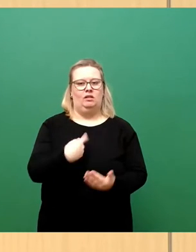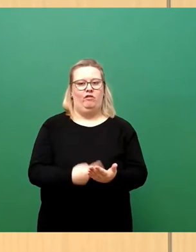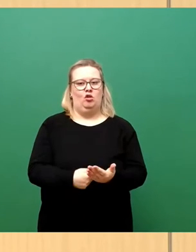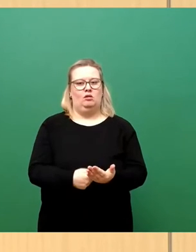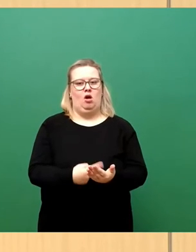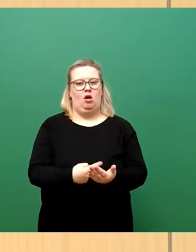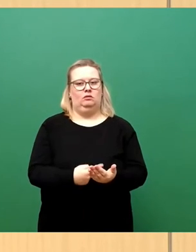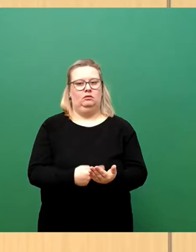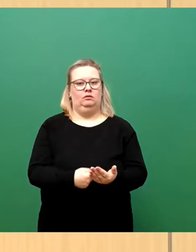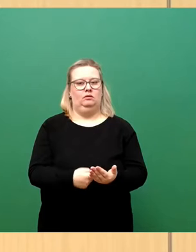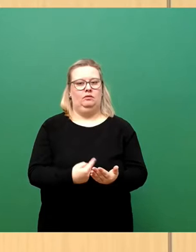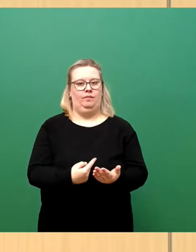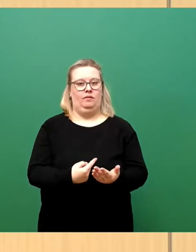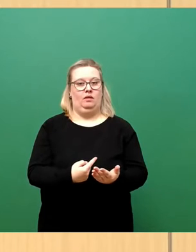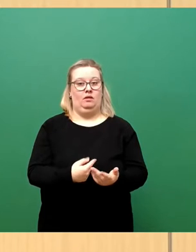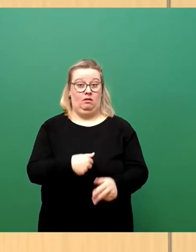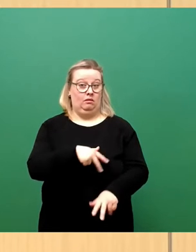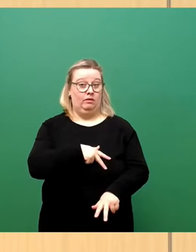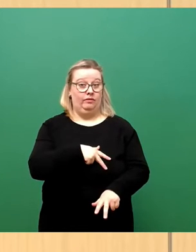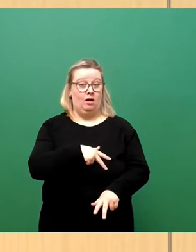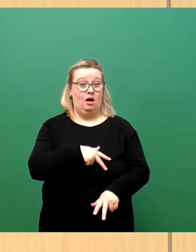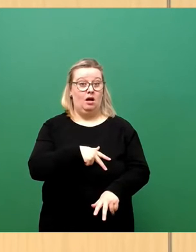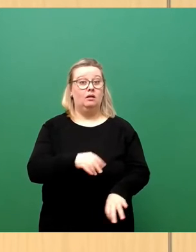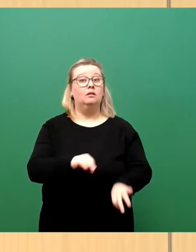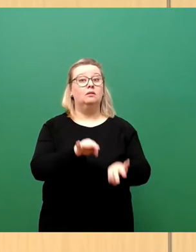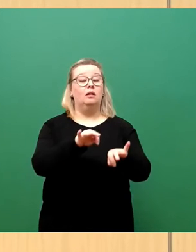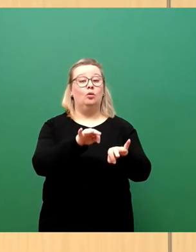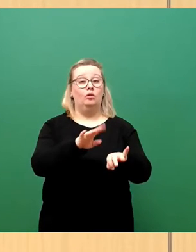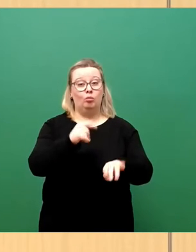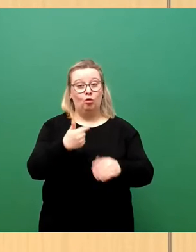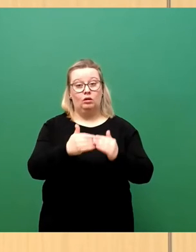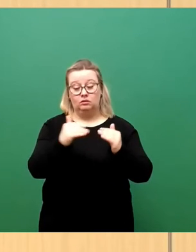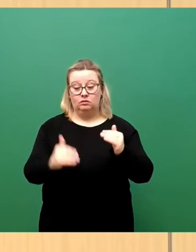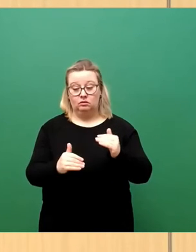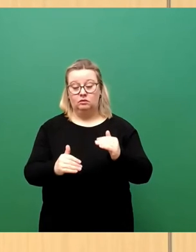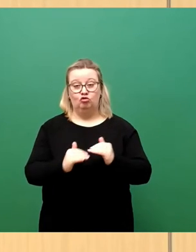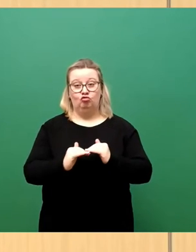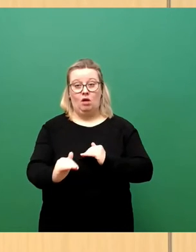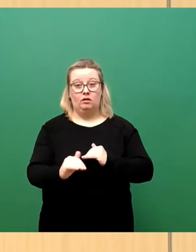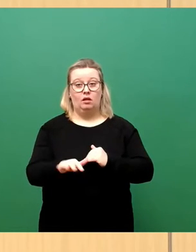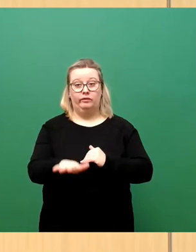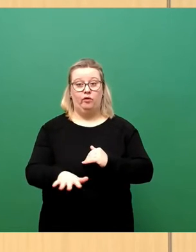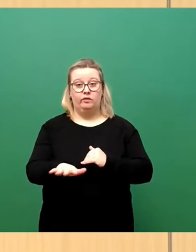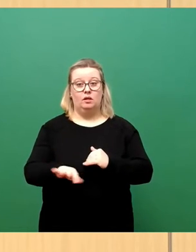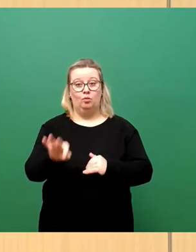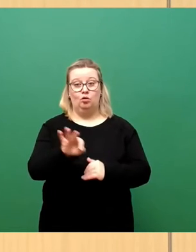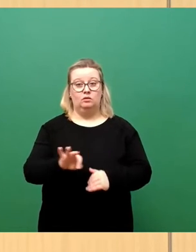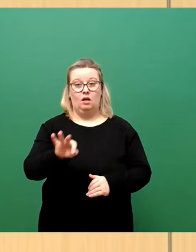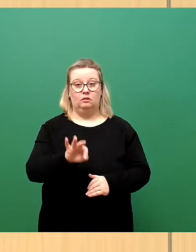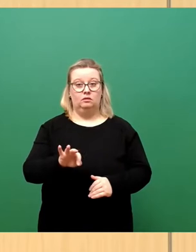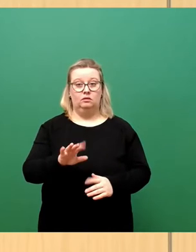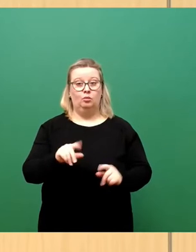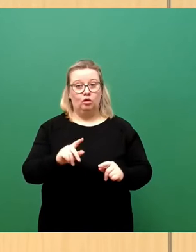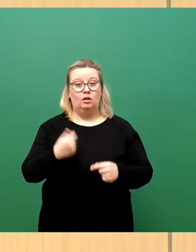fordern, riskieren sie, dass wir zu einer Absenkung auf standardmäßig 15% kommen und damit eben